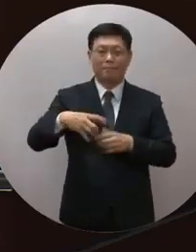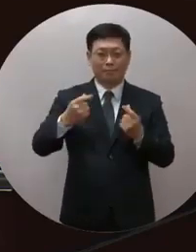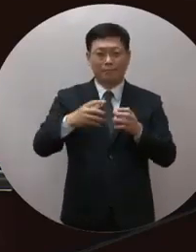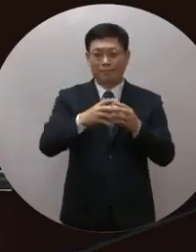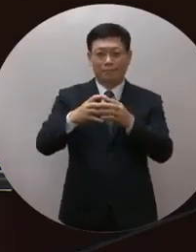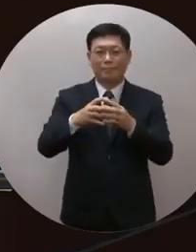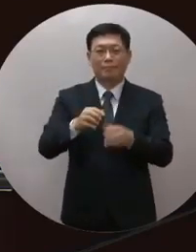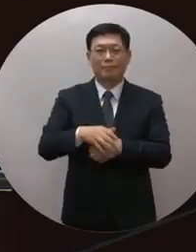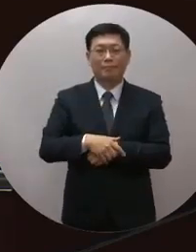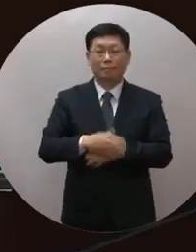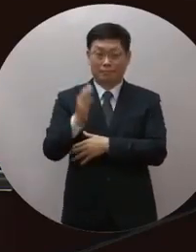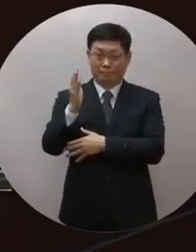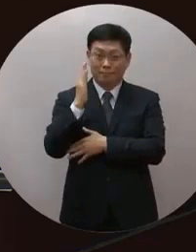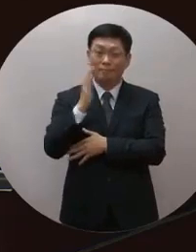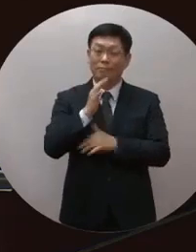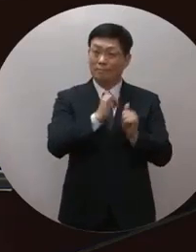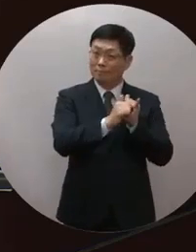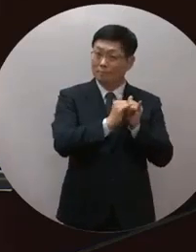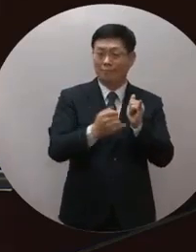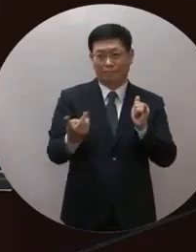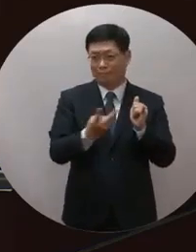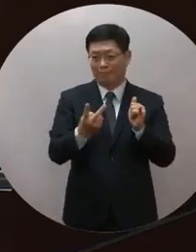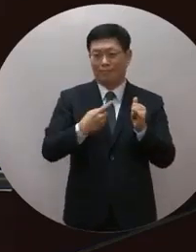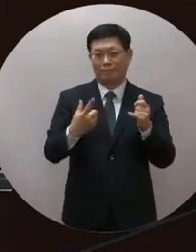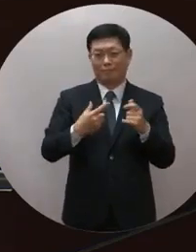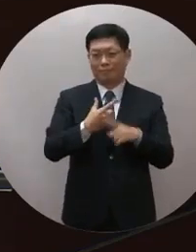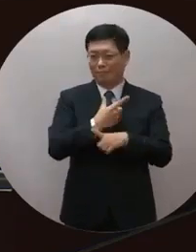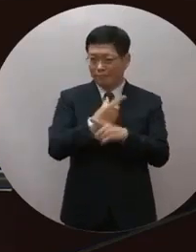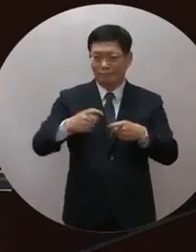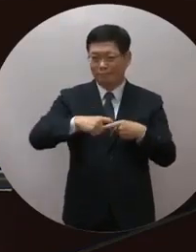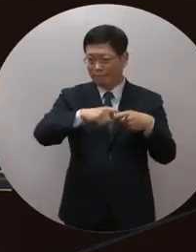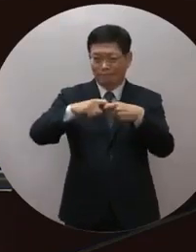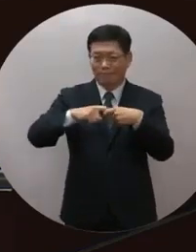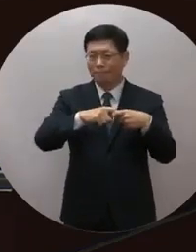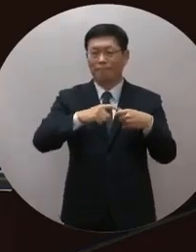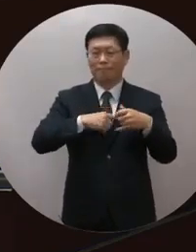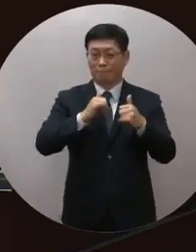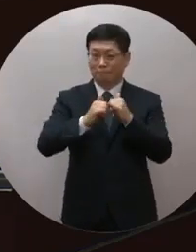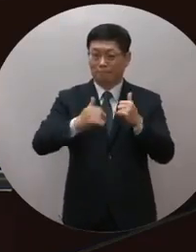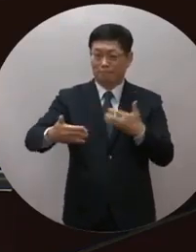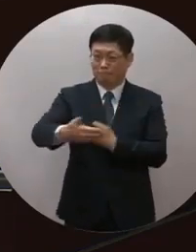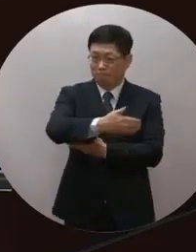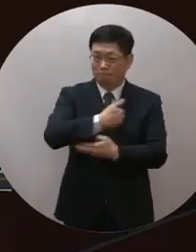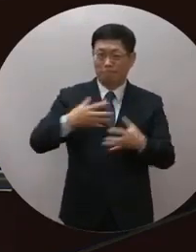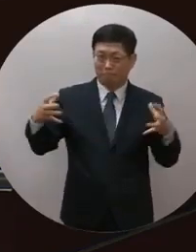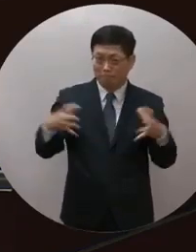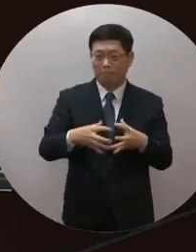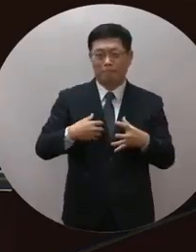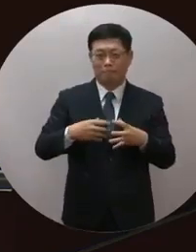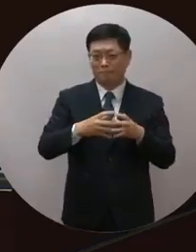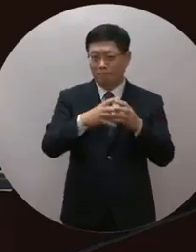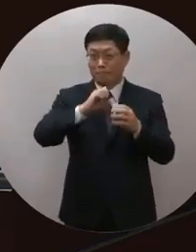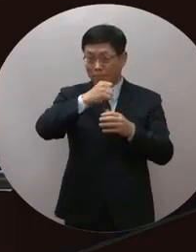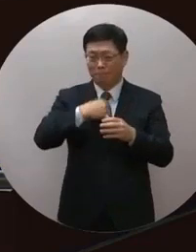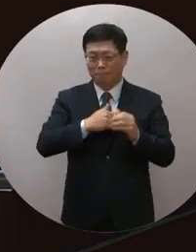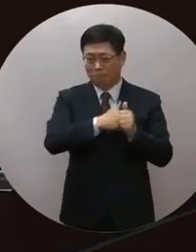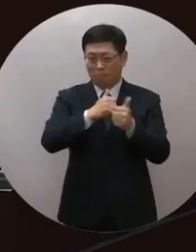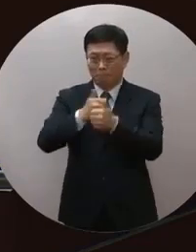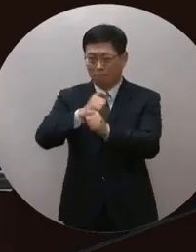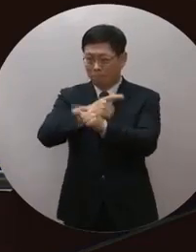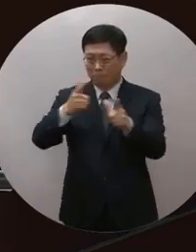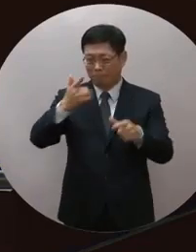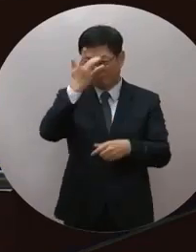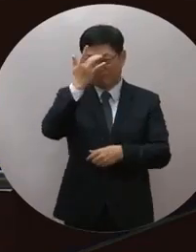齐心，政府民间齐力，汇集社会能量，团结台湾，克服各项